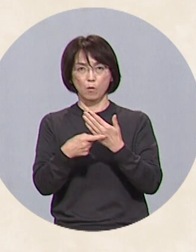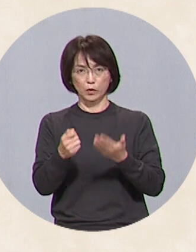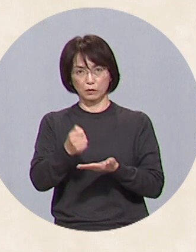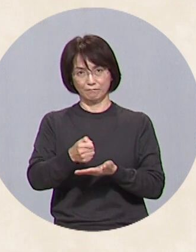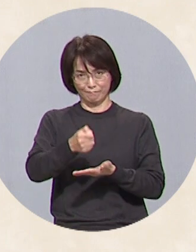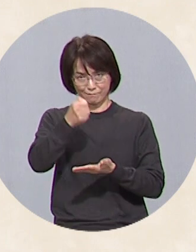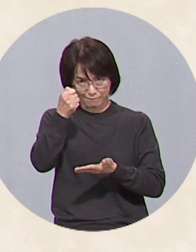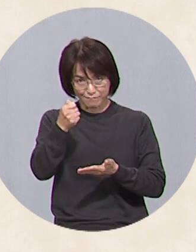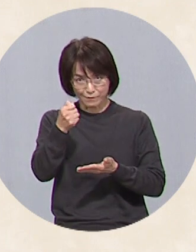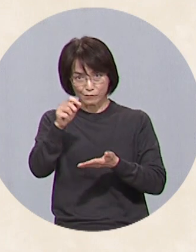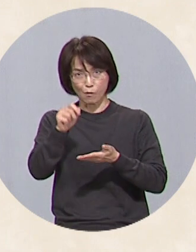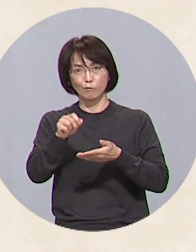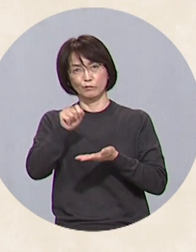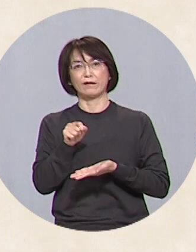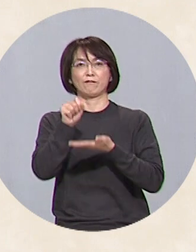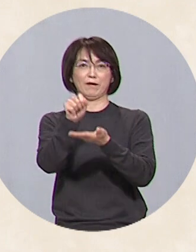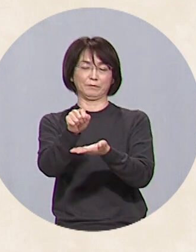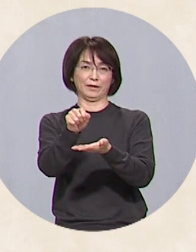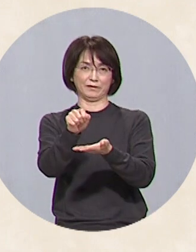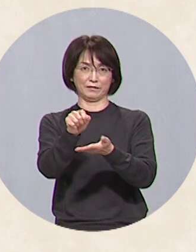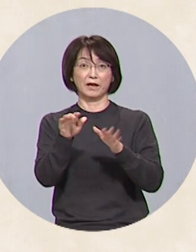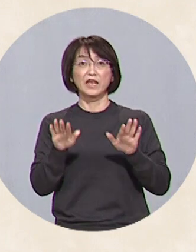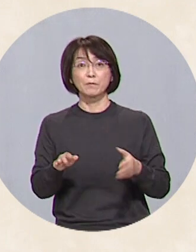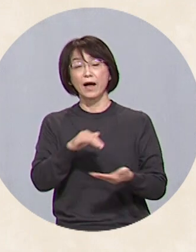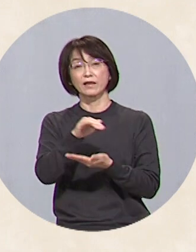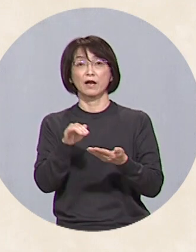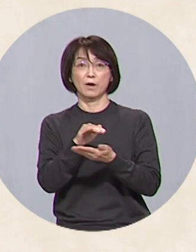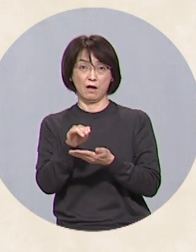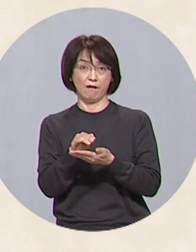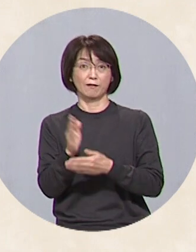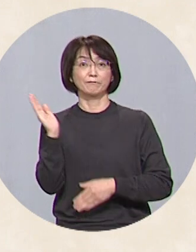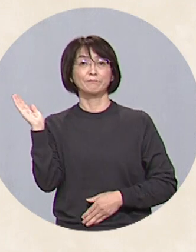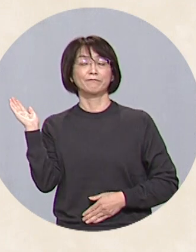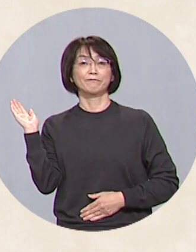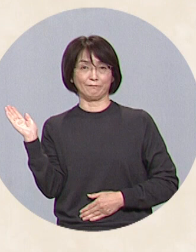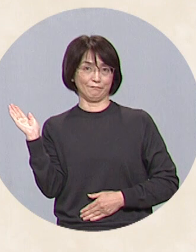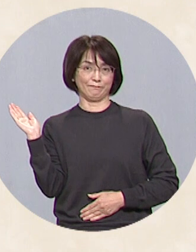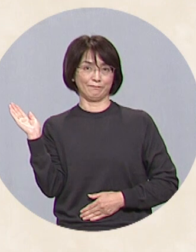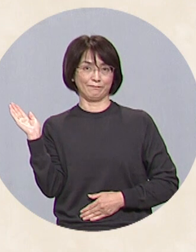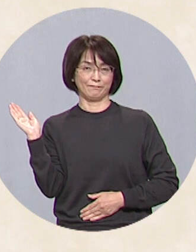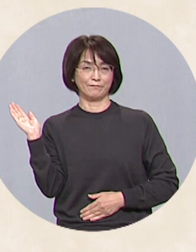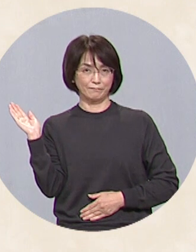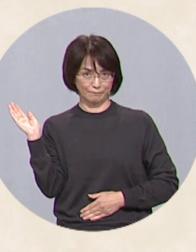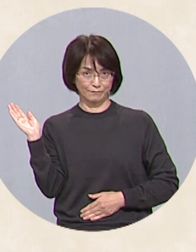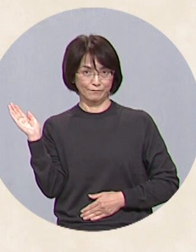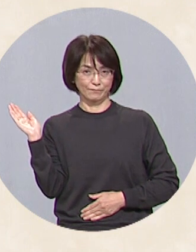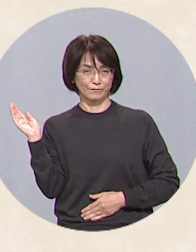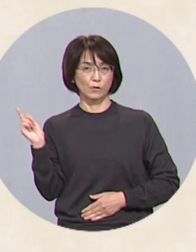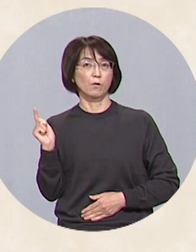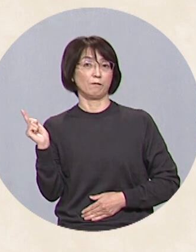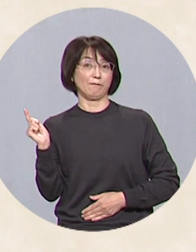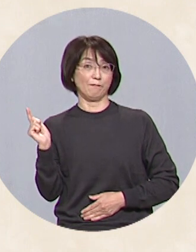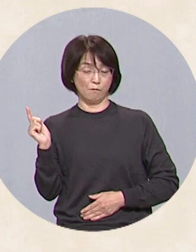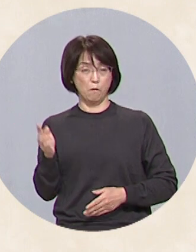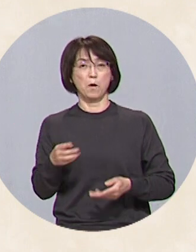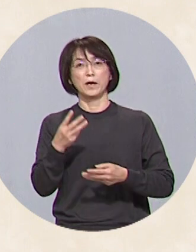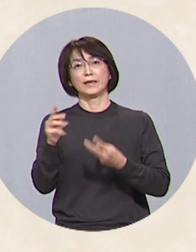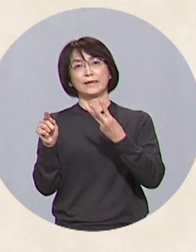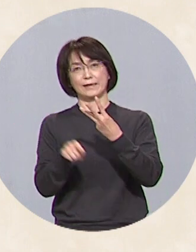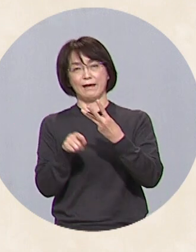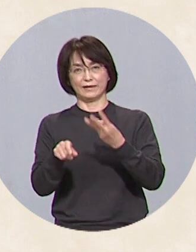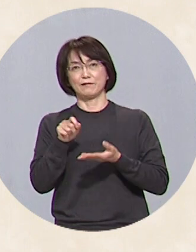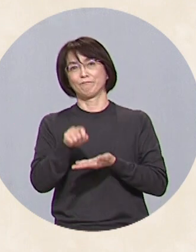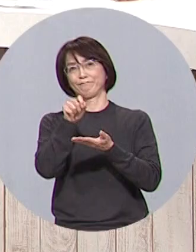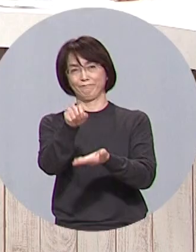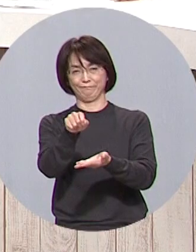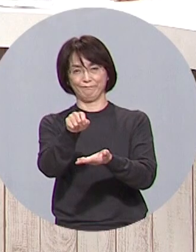賞品が当たるチャンスです。今たまからは彩木のゴールデンポーク味噌漬け3種セットを3人の方にプレゼント